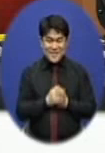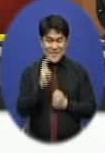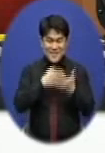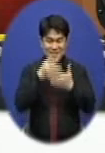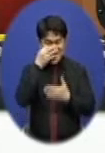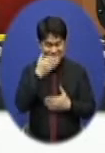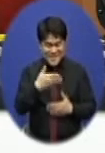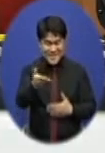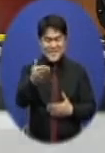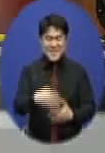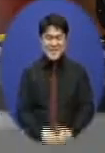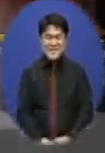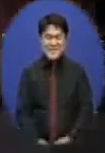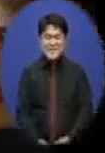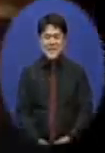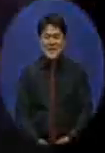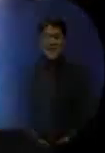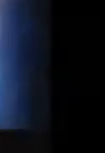뮤직비디오 보여주세요.